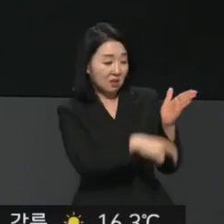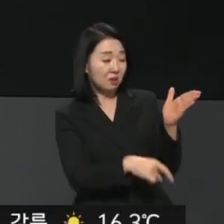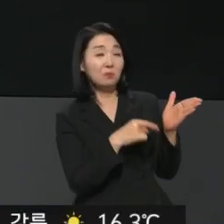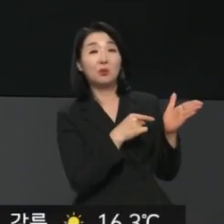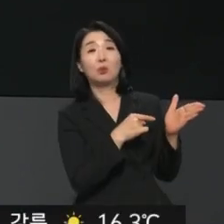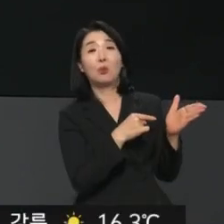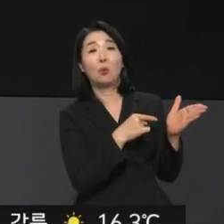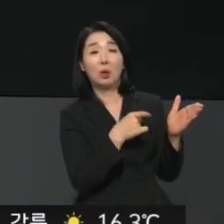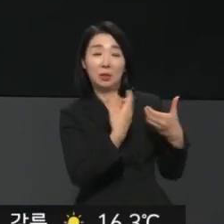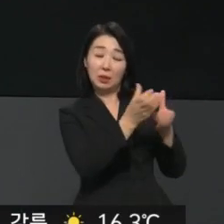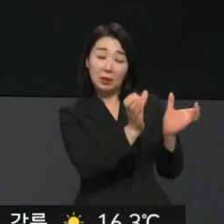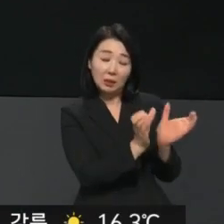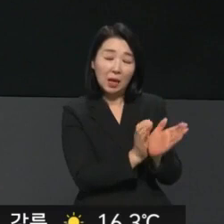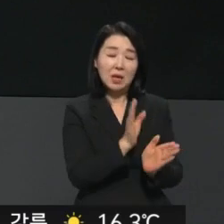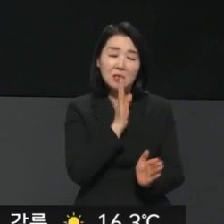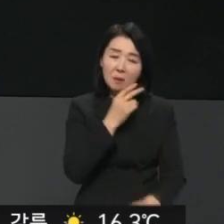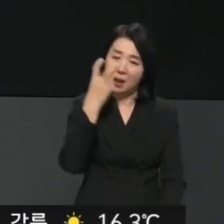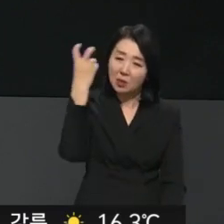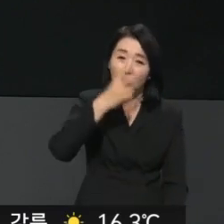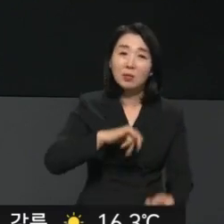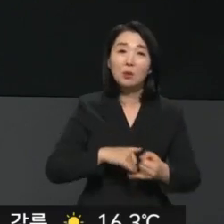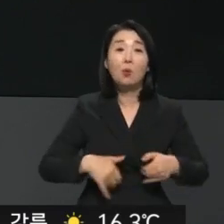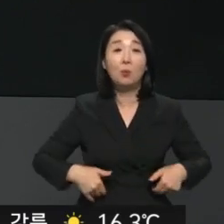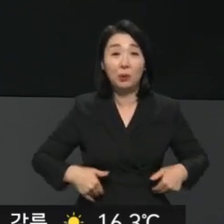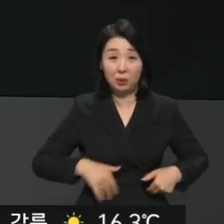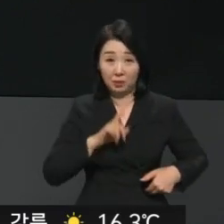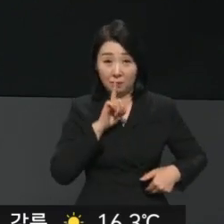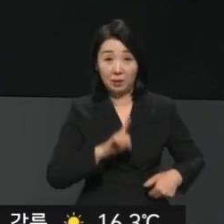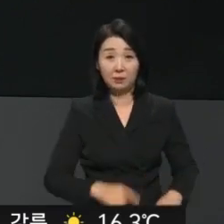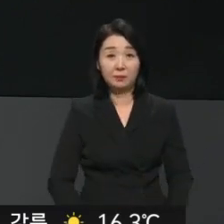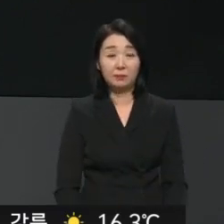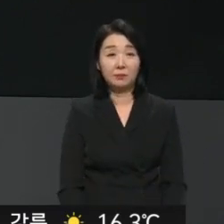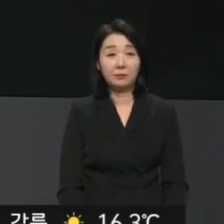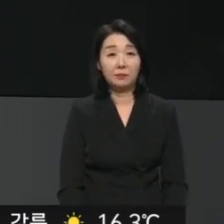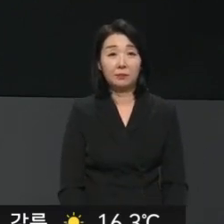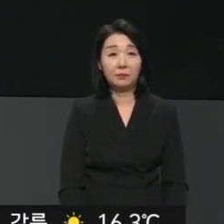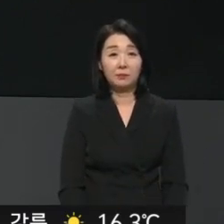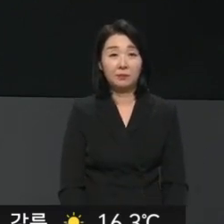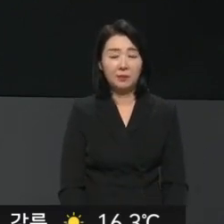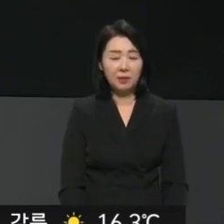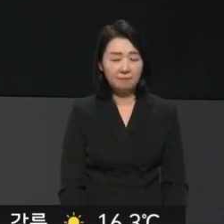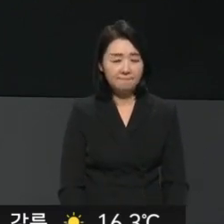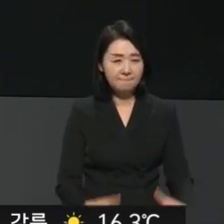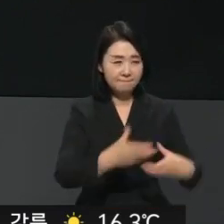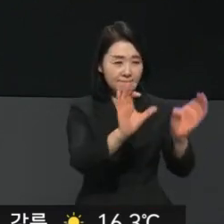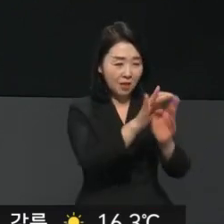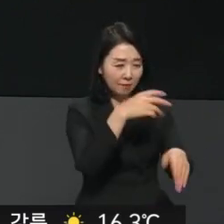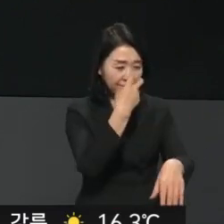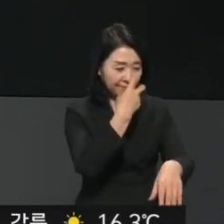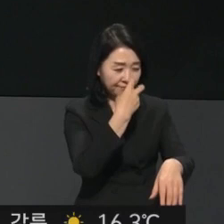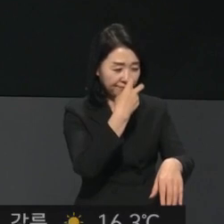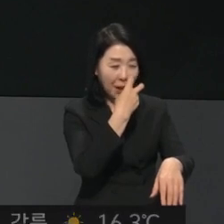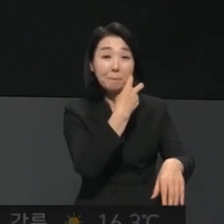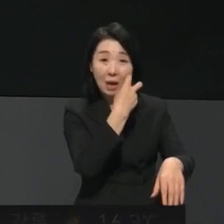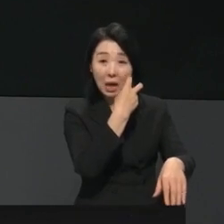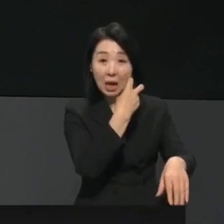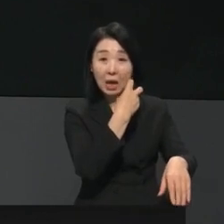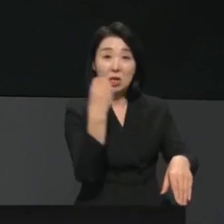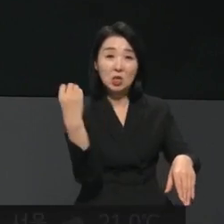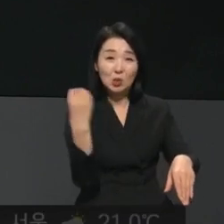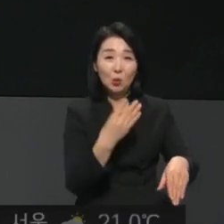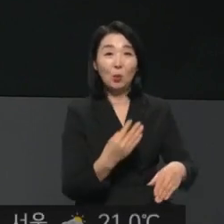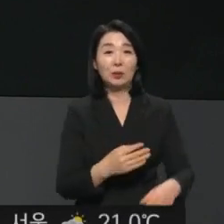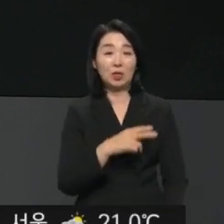만큼 당 차원의 진상조사는 꼭 필요하다는 이야기까지 나오고 있는데요. 이 전수조사를 해야 한다에 이어 일 의원